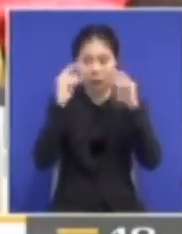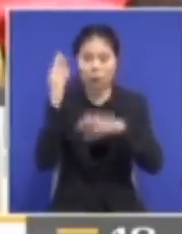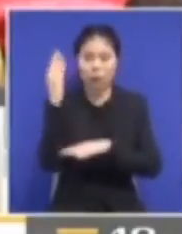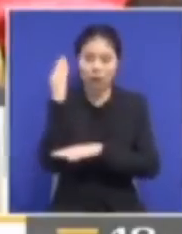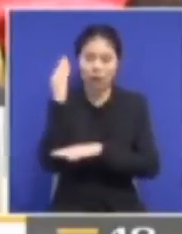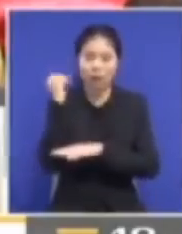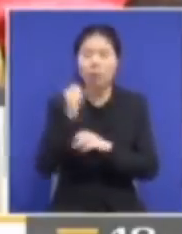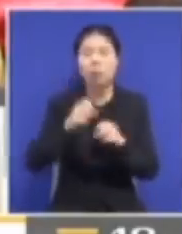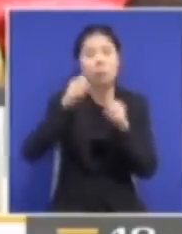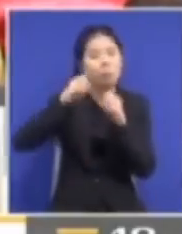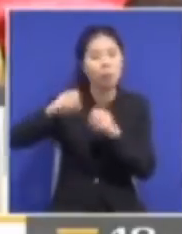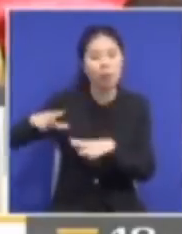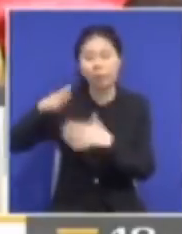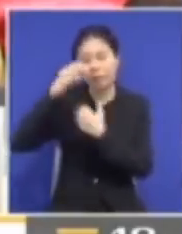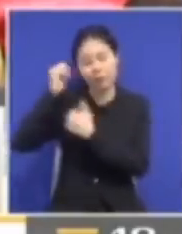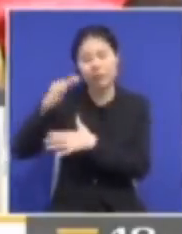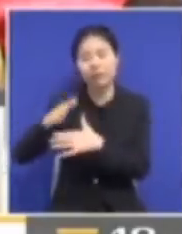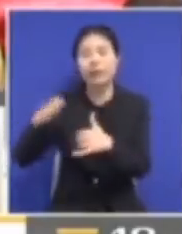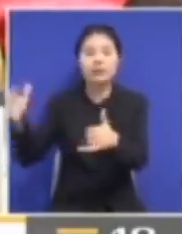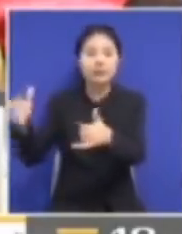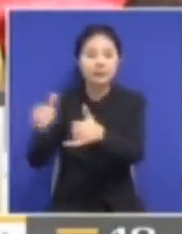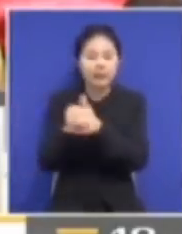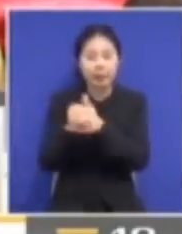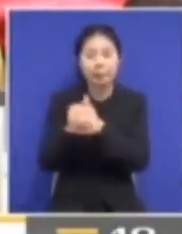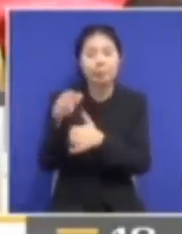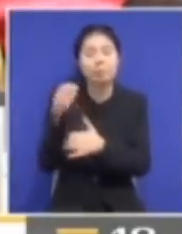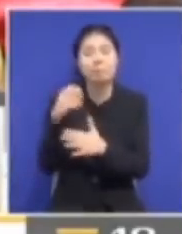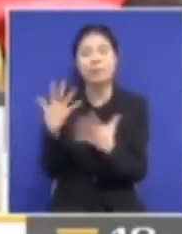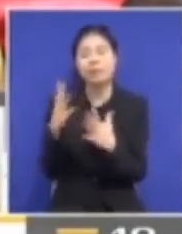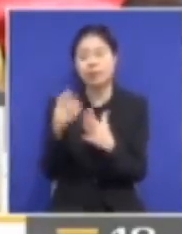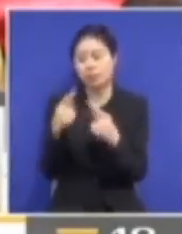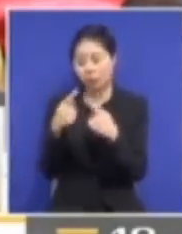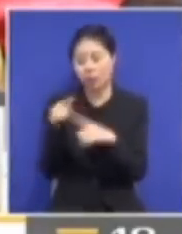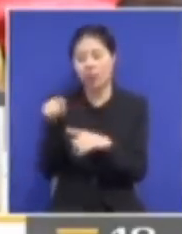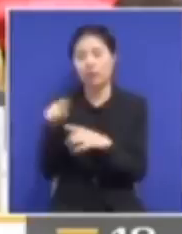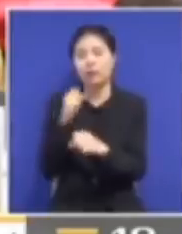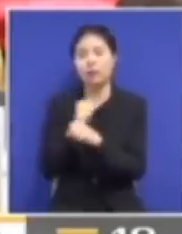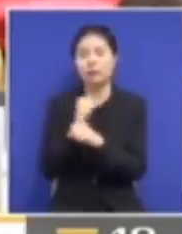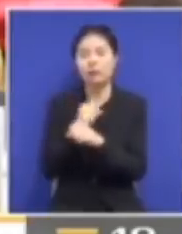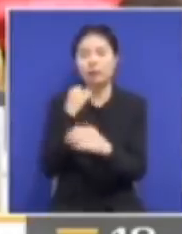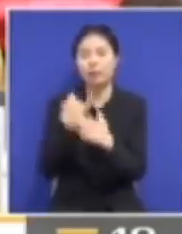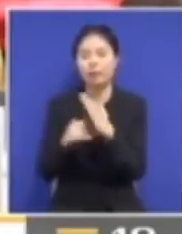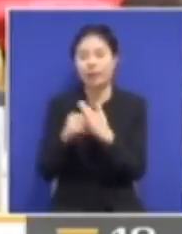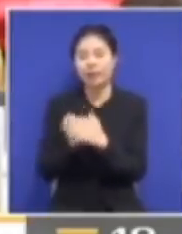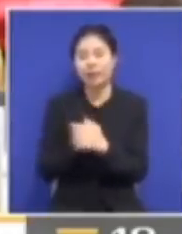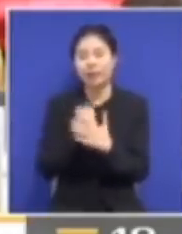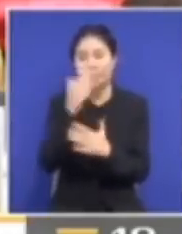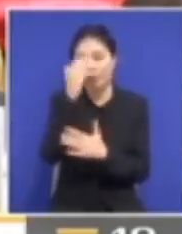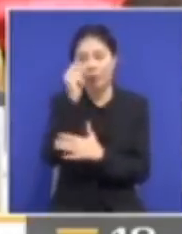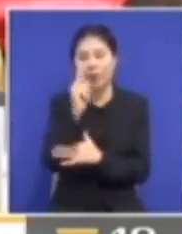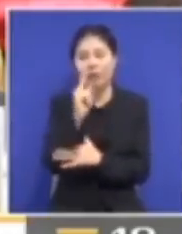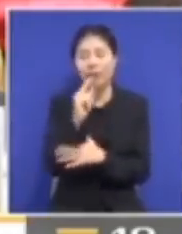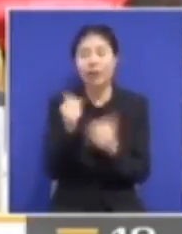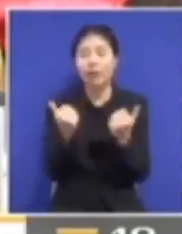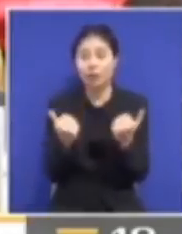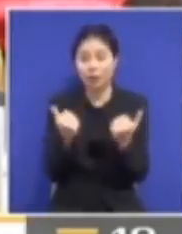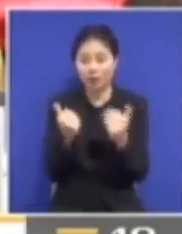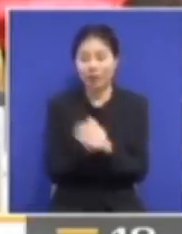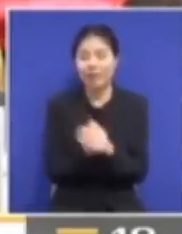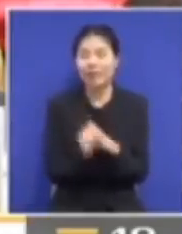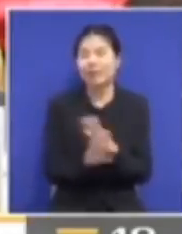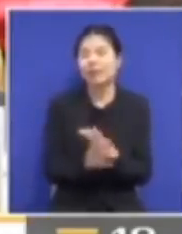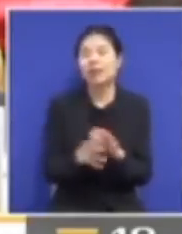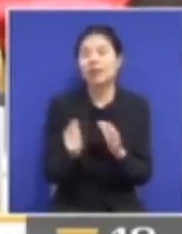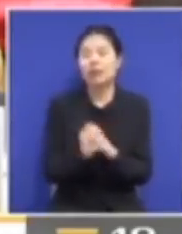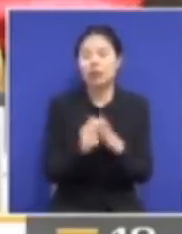ให้พักโทษซะนะเพราะติดคุกอยู่ให้พักโทษเพียงเพราะจะเอาลูกเขาเนี่ยเข้ามาอยู่ในคอกเท่านั้นเองน